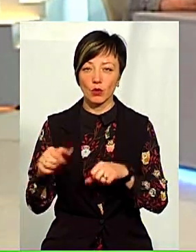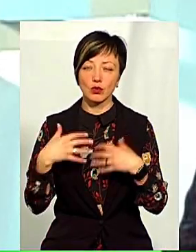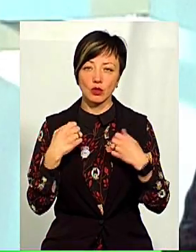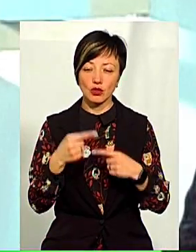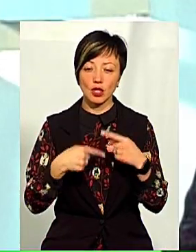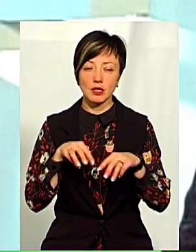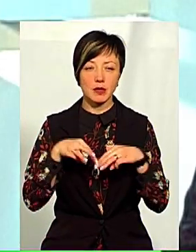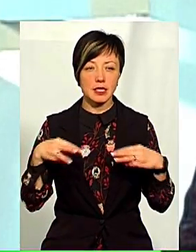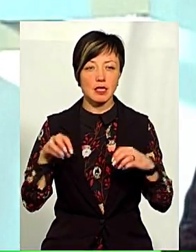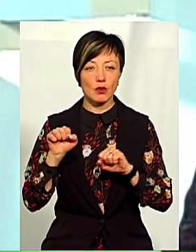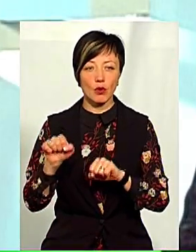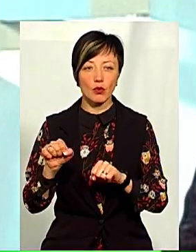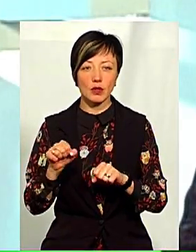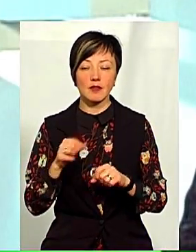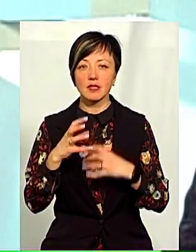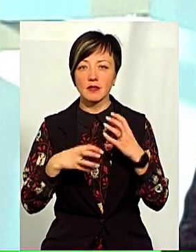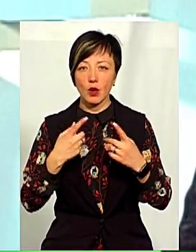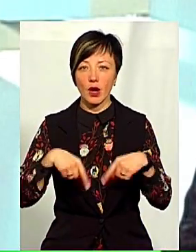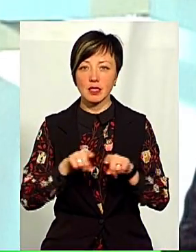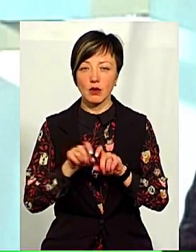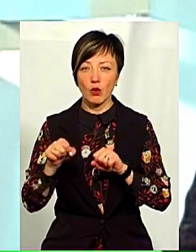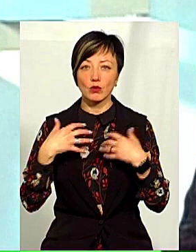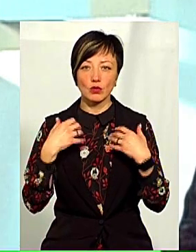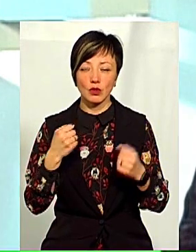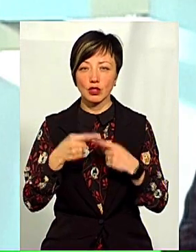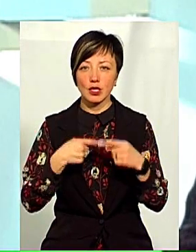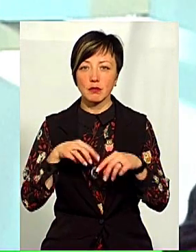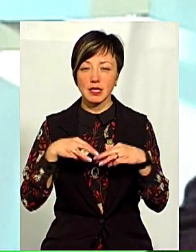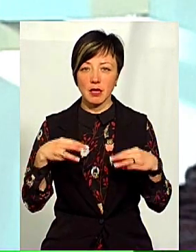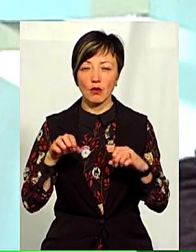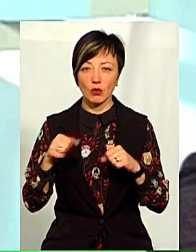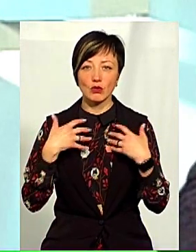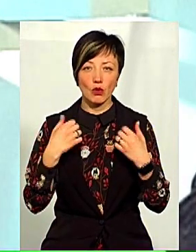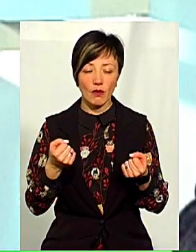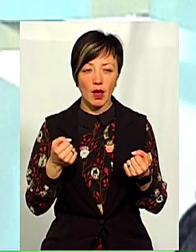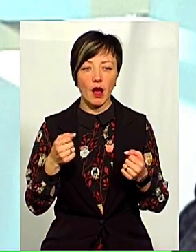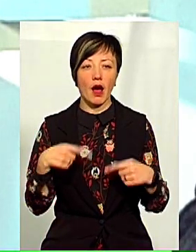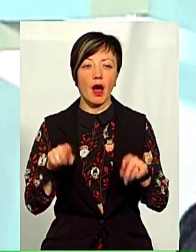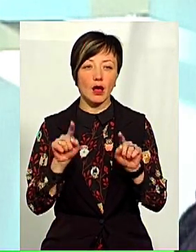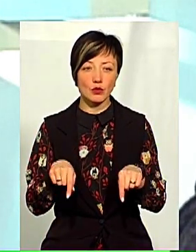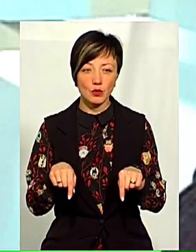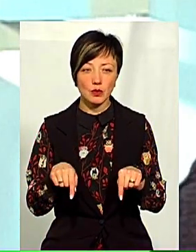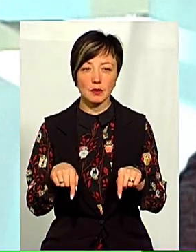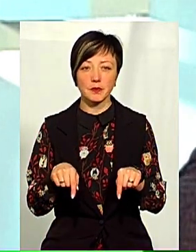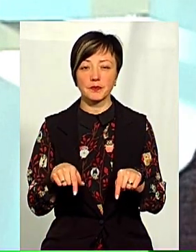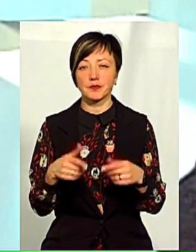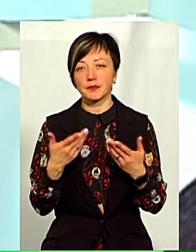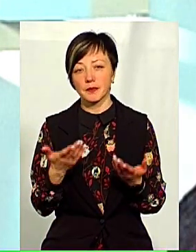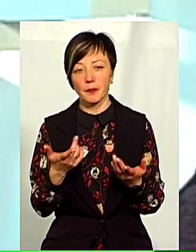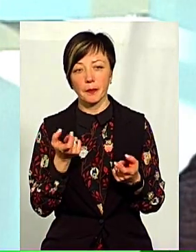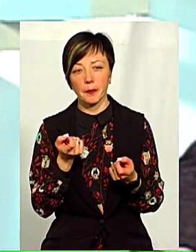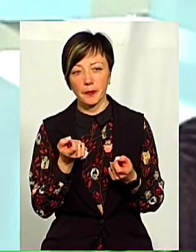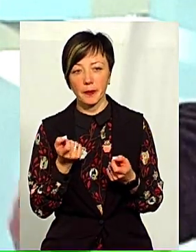через Міністерство охорони, тобто Всесвітньої організації охорони здоров'я, через Міністерство охорони здоров'я. А тут ми, ну, дещо ми